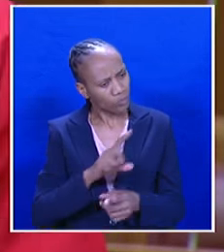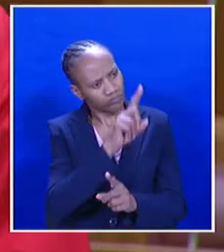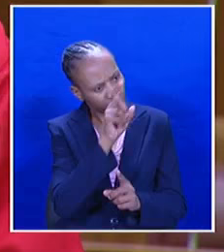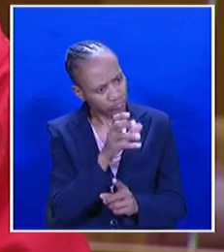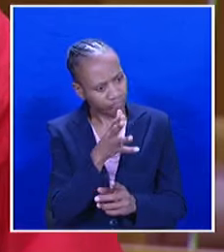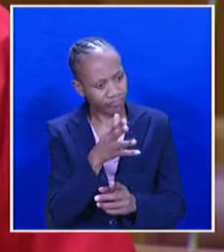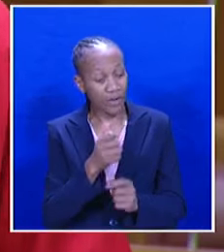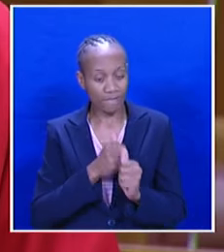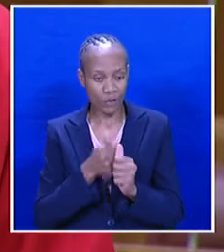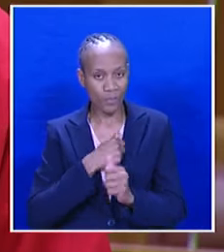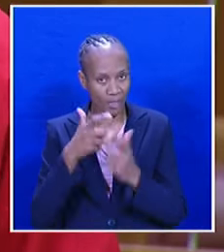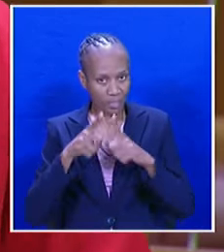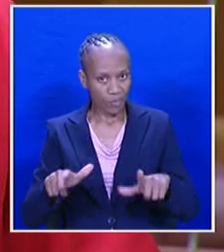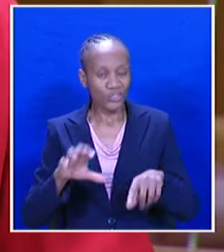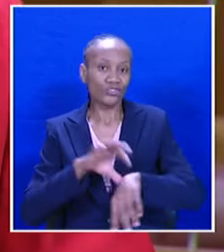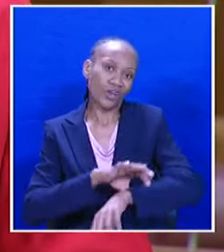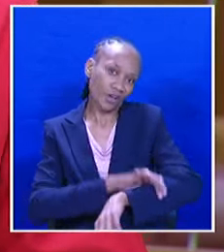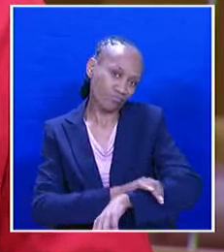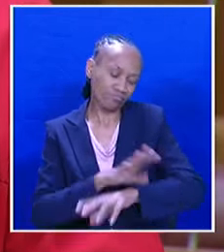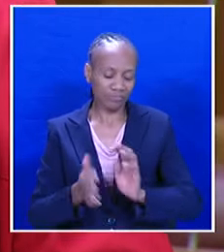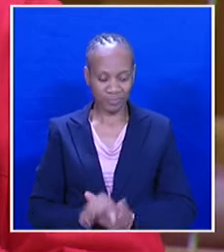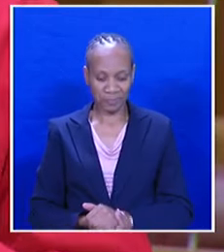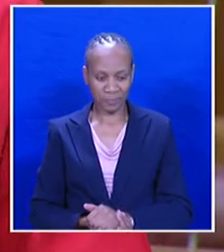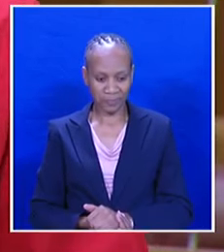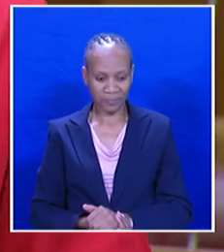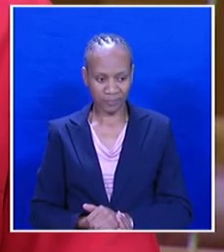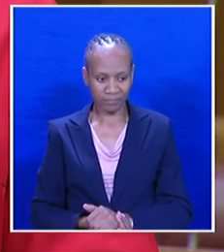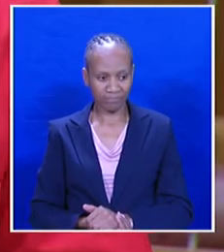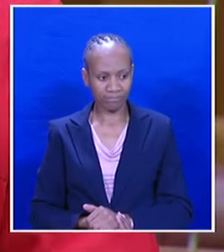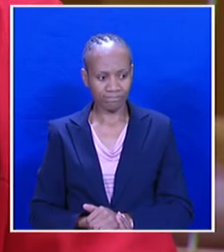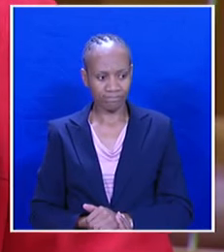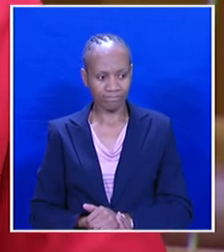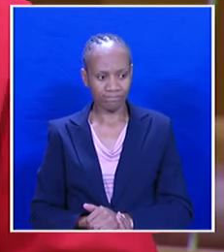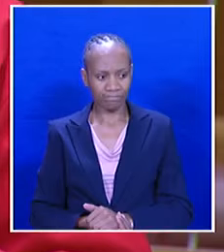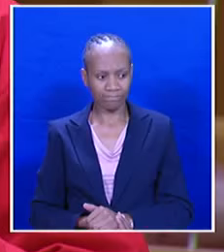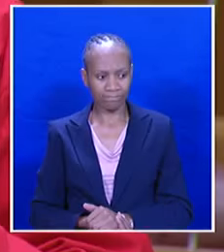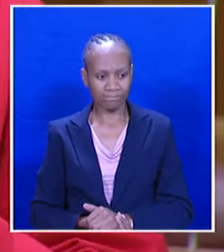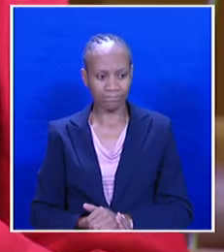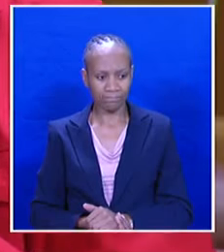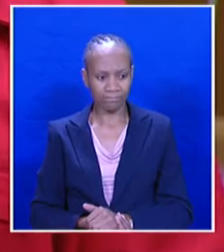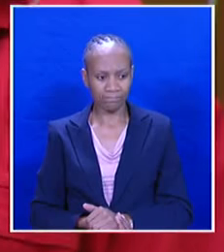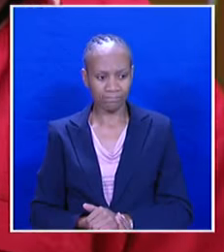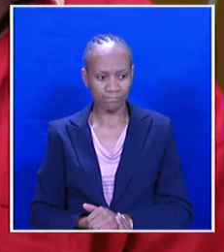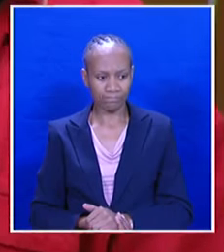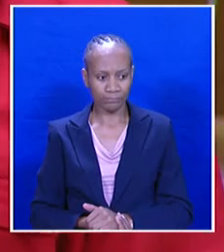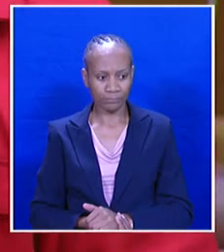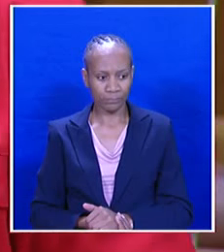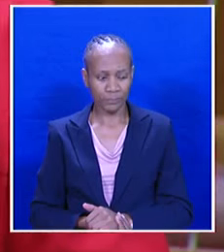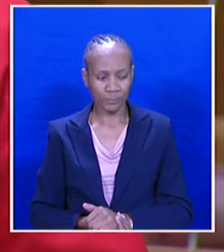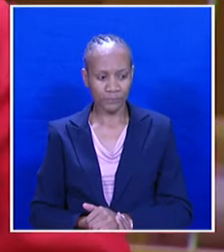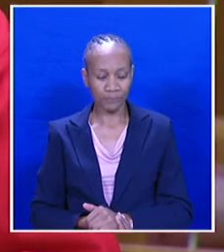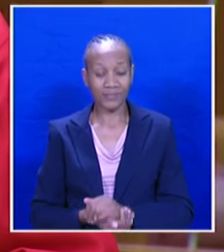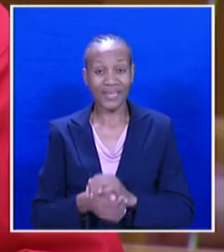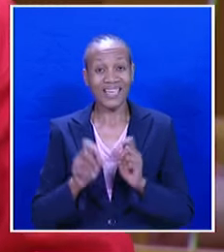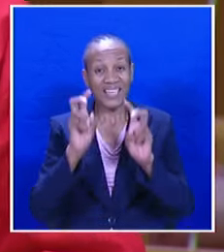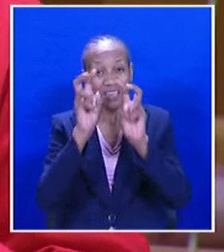Nata vutsa kuri hi mpfuka ku sungula ku va na hasahasa leyi ya ku tumeka ka gezi. Swi tikomba tiko ra hina ri nga